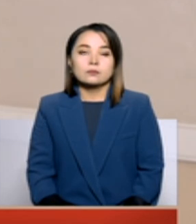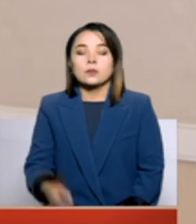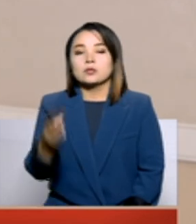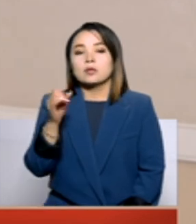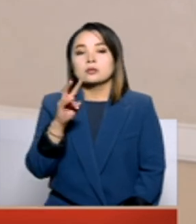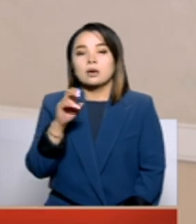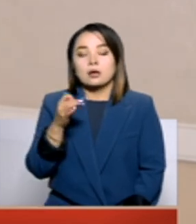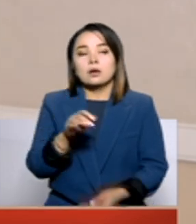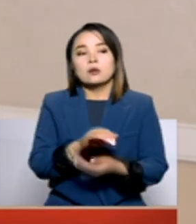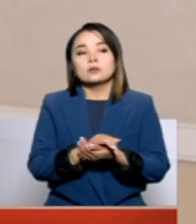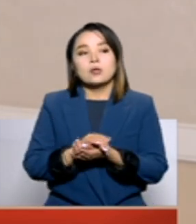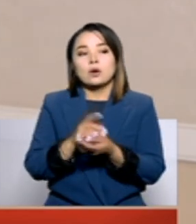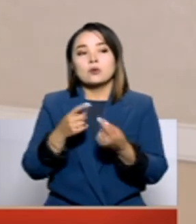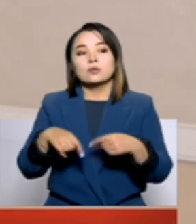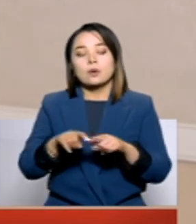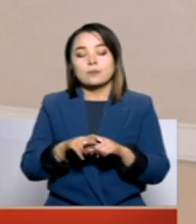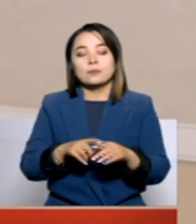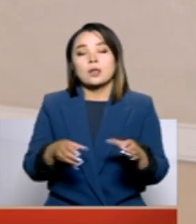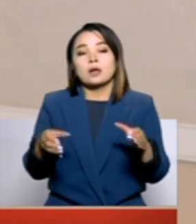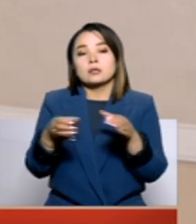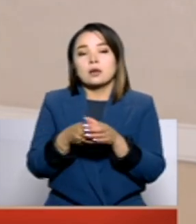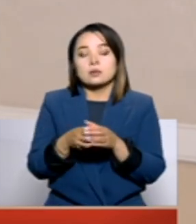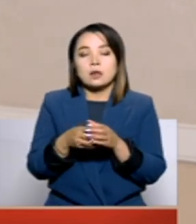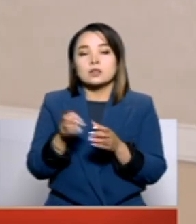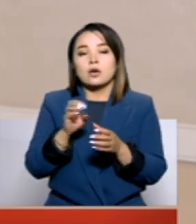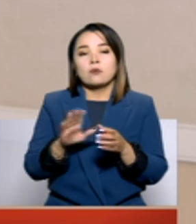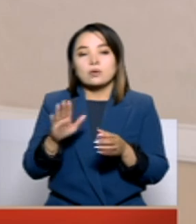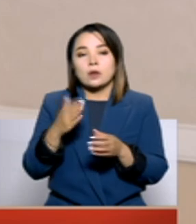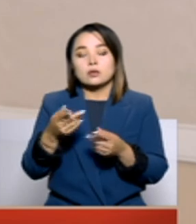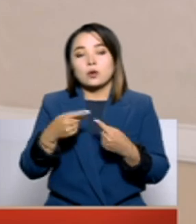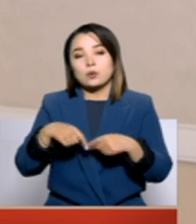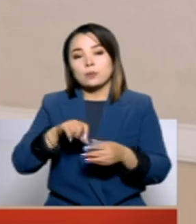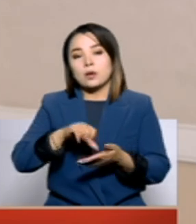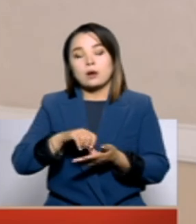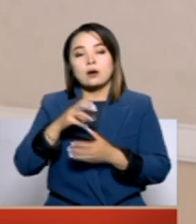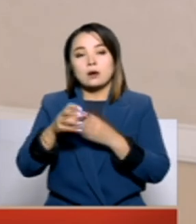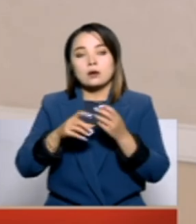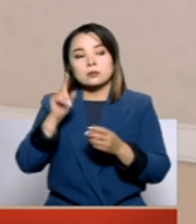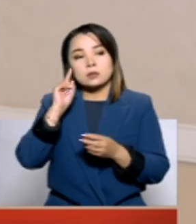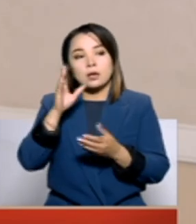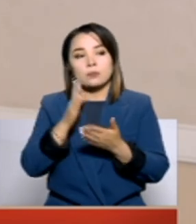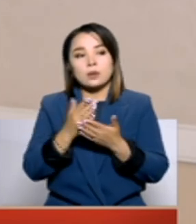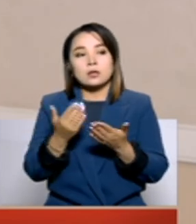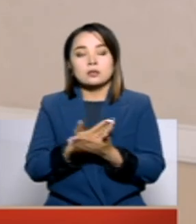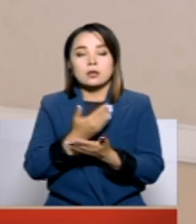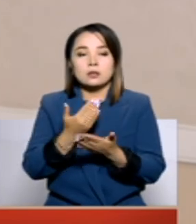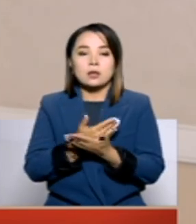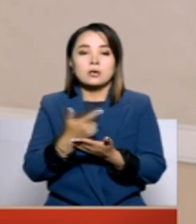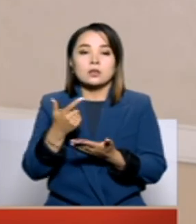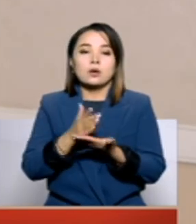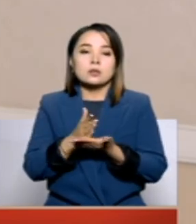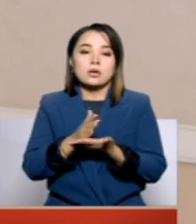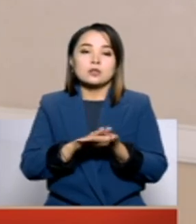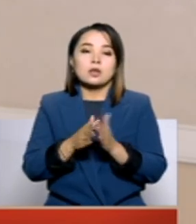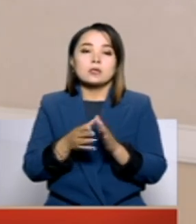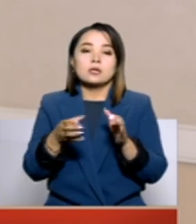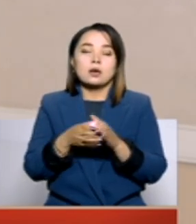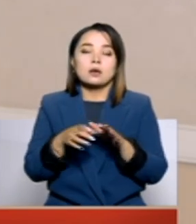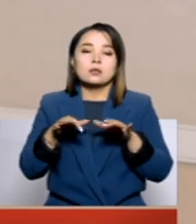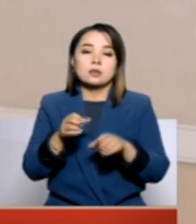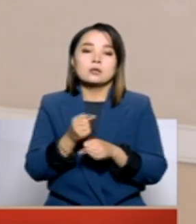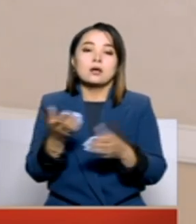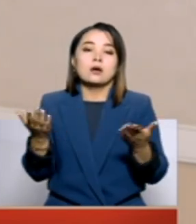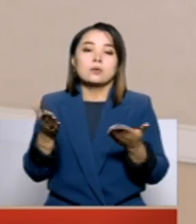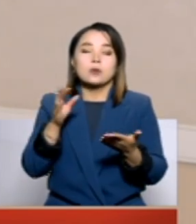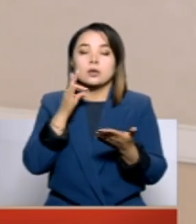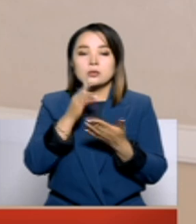Шанхай ынтымақтастық ұйымын бүгінде континенталдық еуразиялық салмақты ұйым ретінде әлем таниды. Жаһандағы геосаяси жағдайға қатысты іс-әрекет қандай болмақ